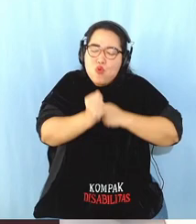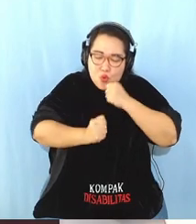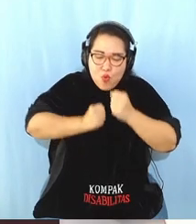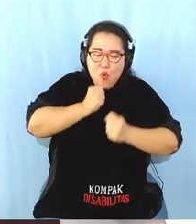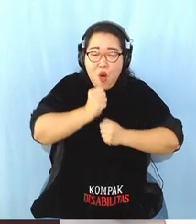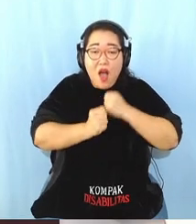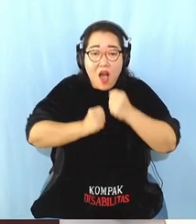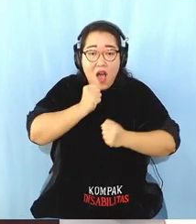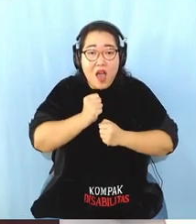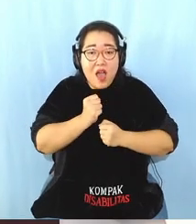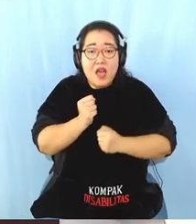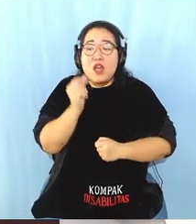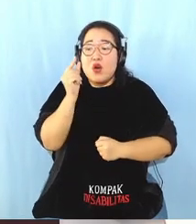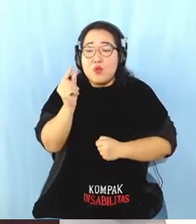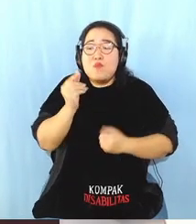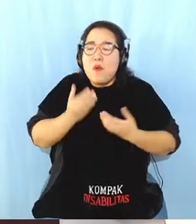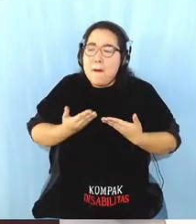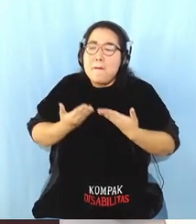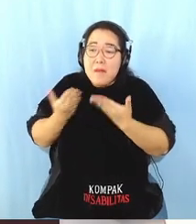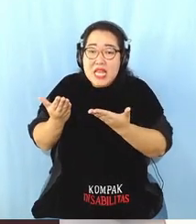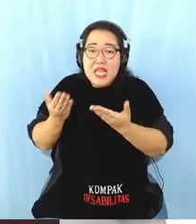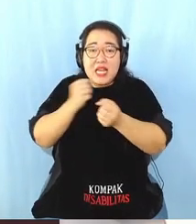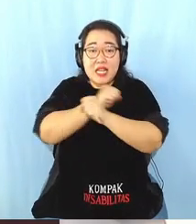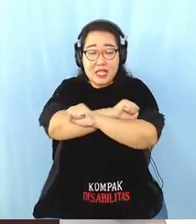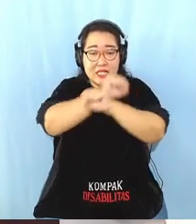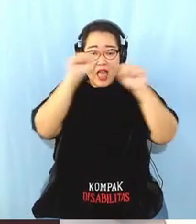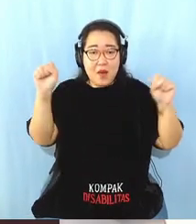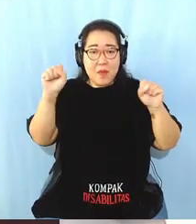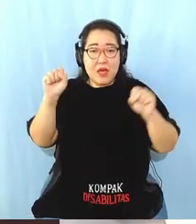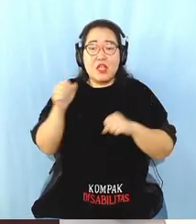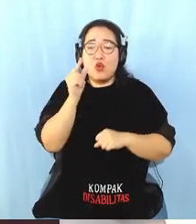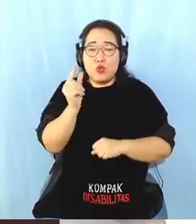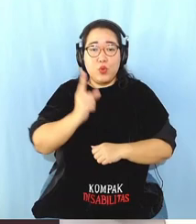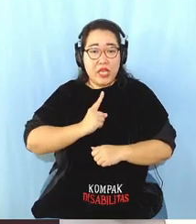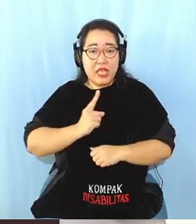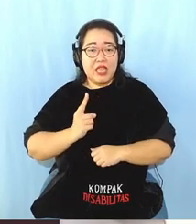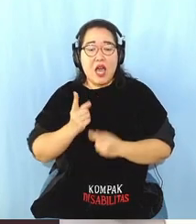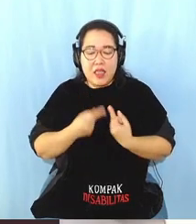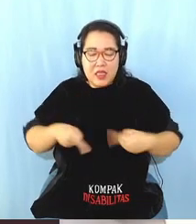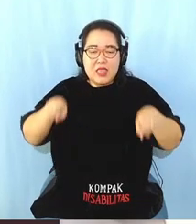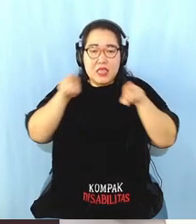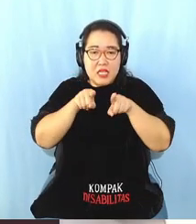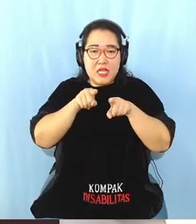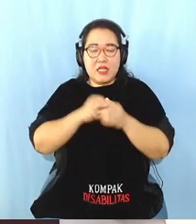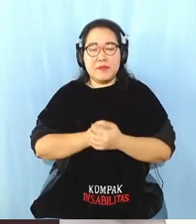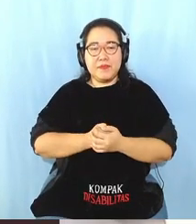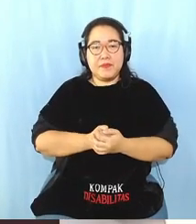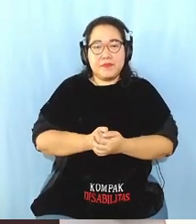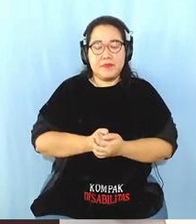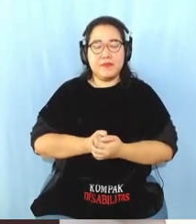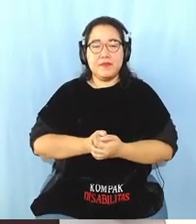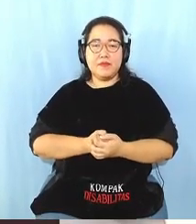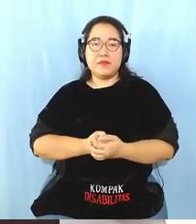untuk memberikan agar keselamatan kita sekalian itu terjadi. Justru